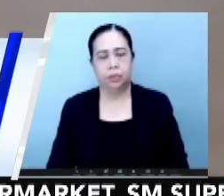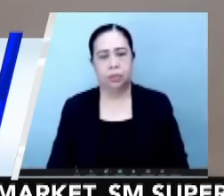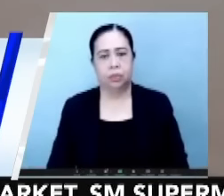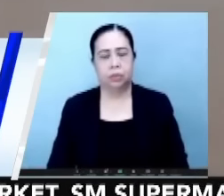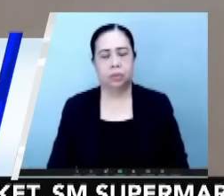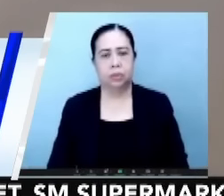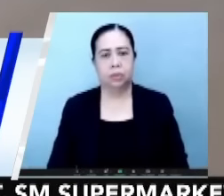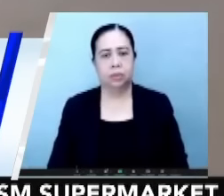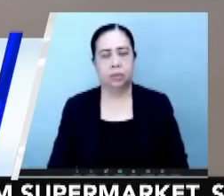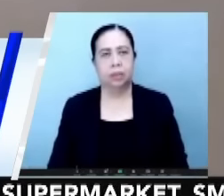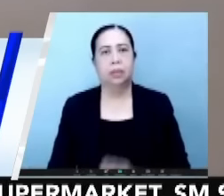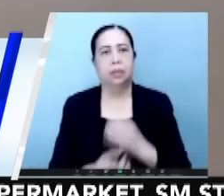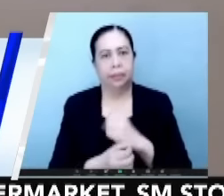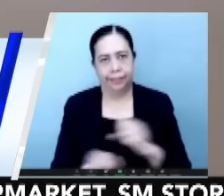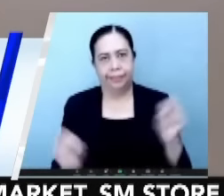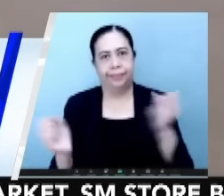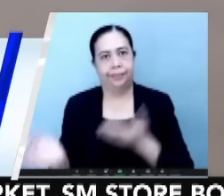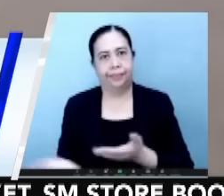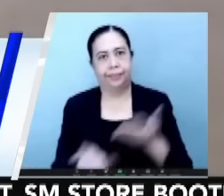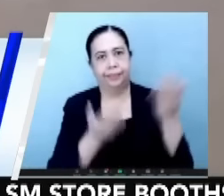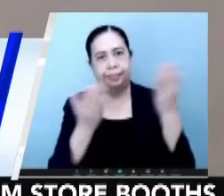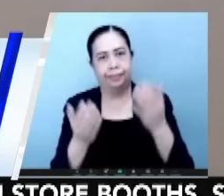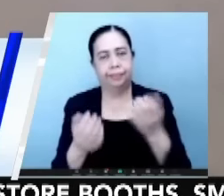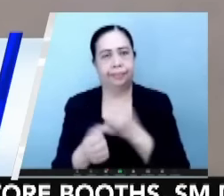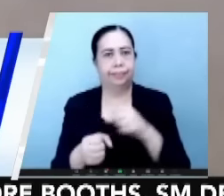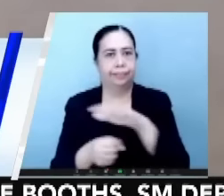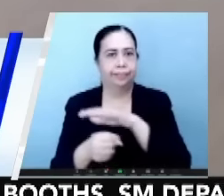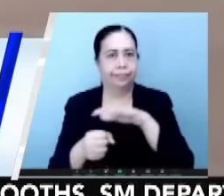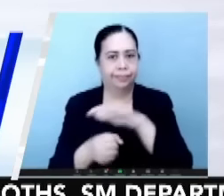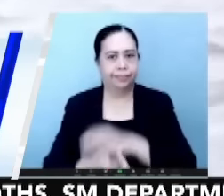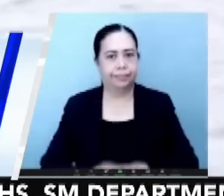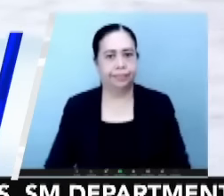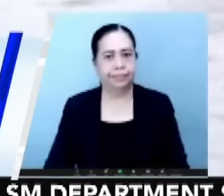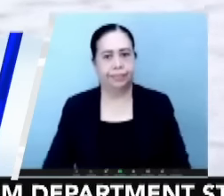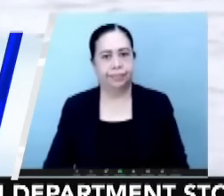Ligtas naman silang nadala sa evacuation center.